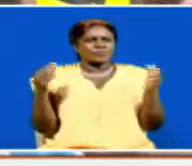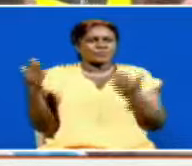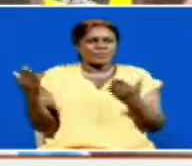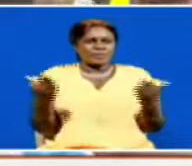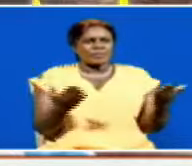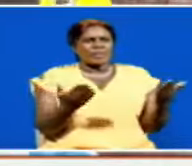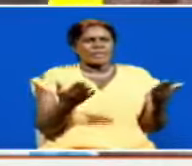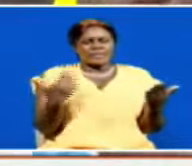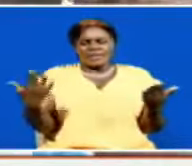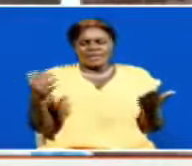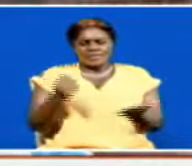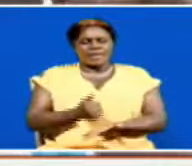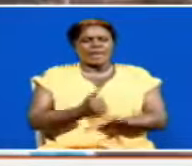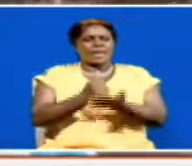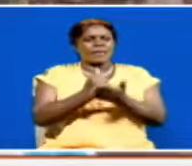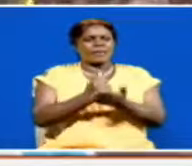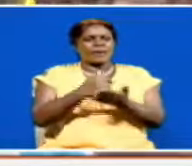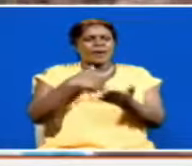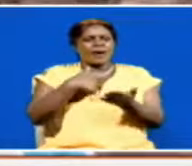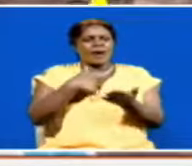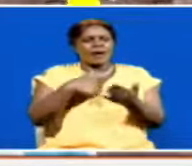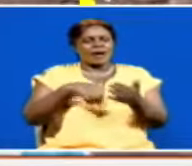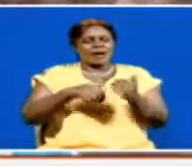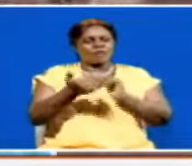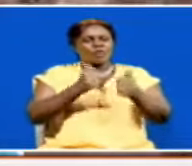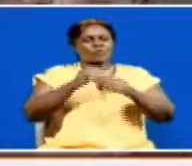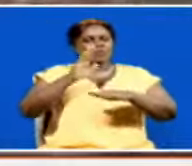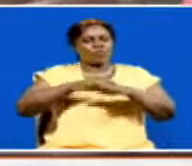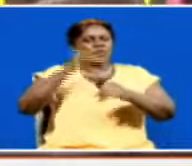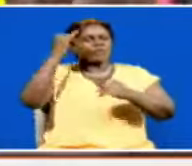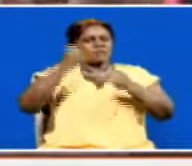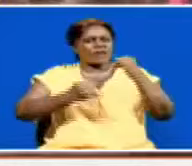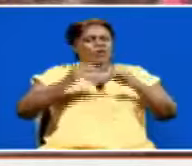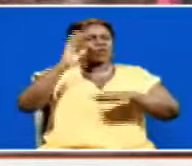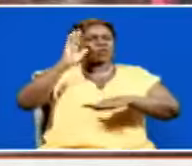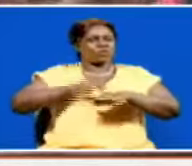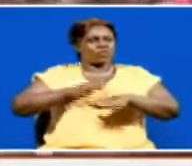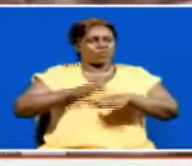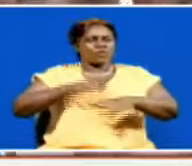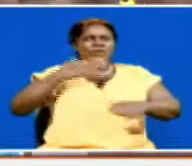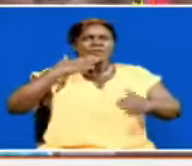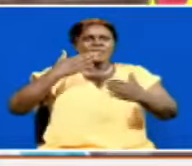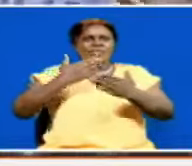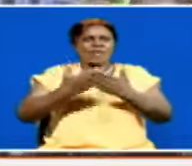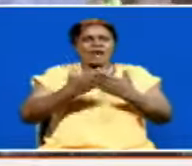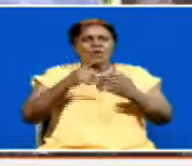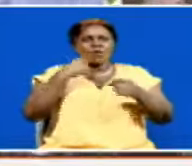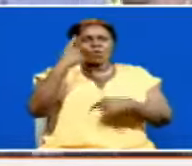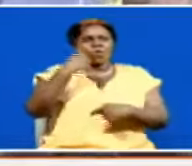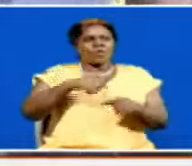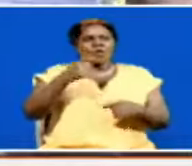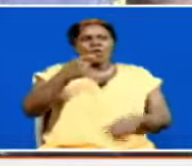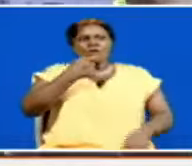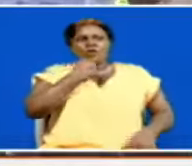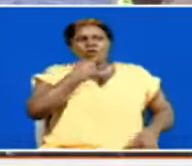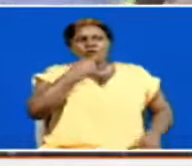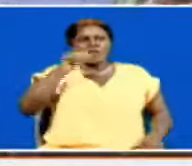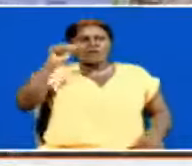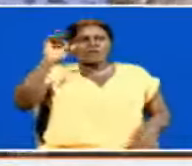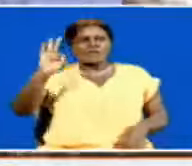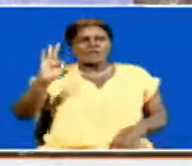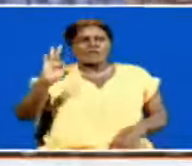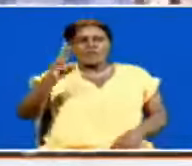mambo ambayo inasaidia. Na tumeona mchezo mzuri sana, finali imekuwa mzuri na tunashukuru sana walioshinda. Gor Mahia FC, Police